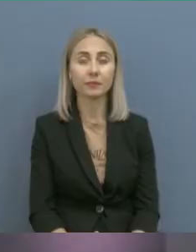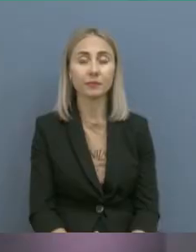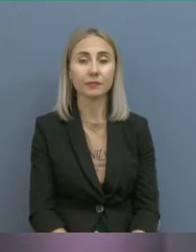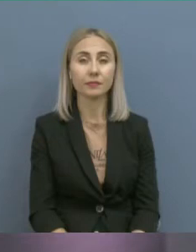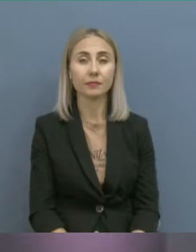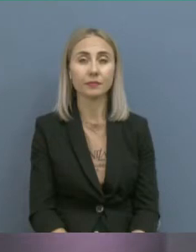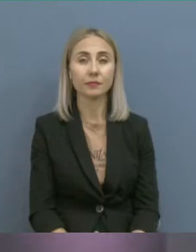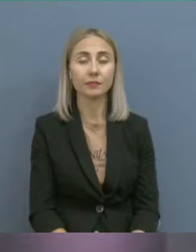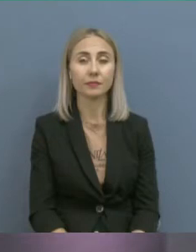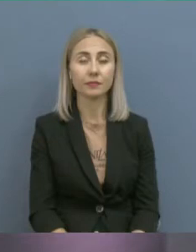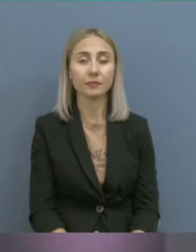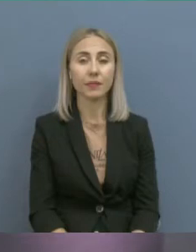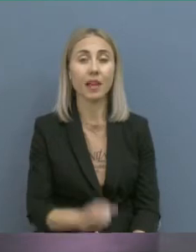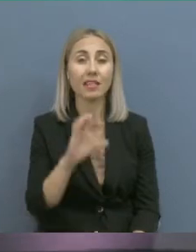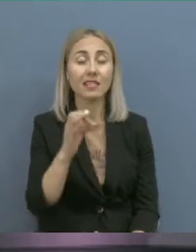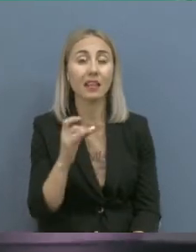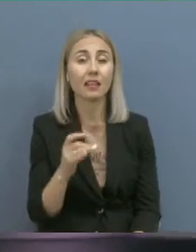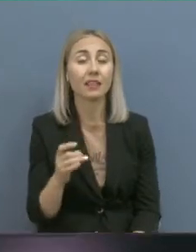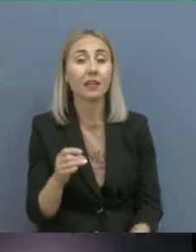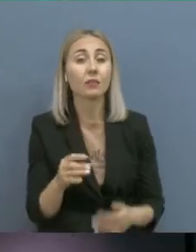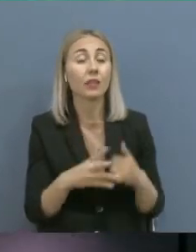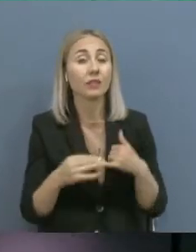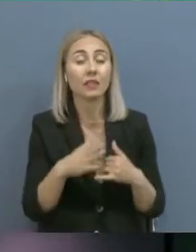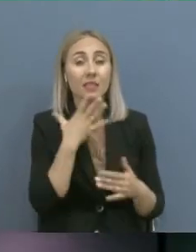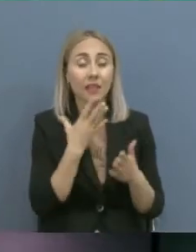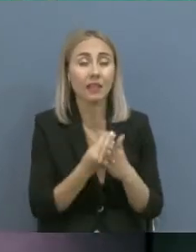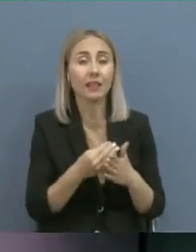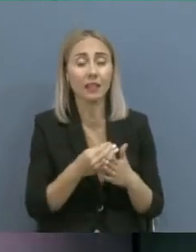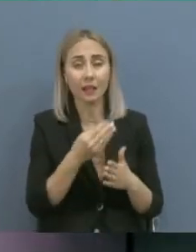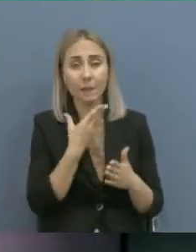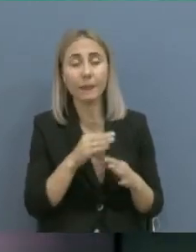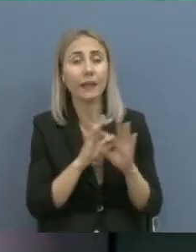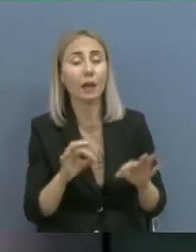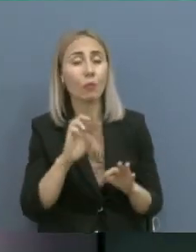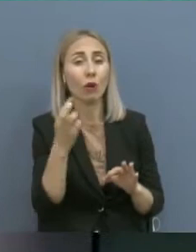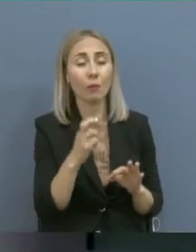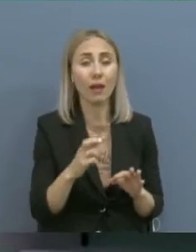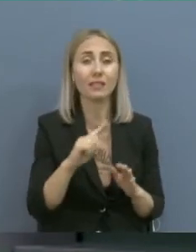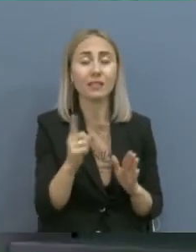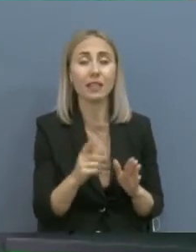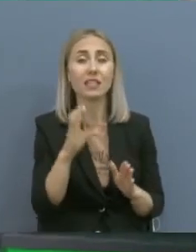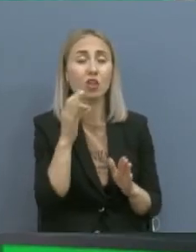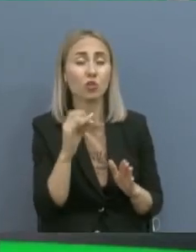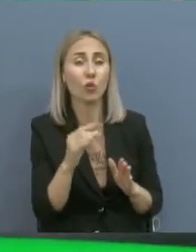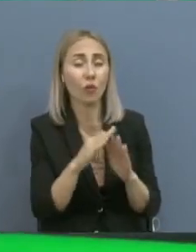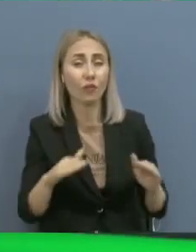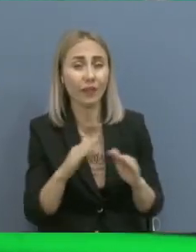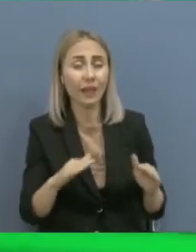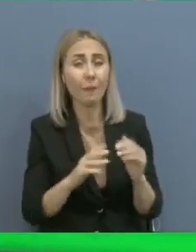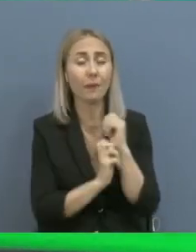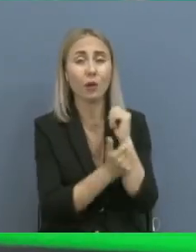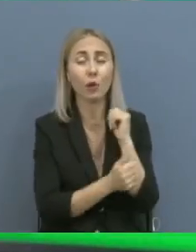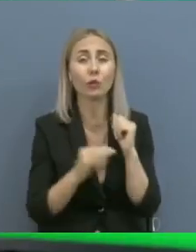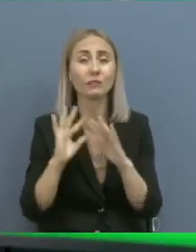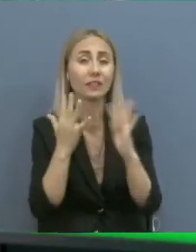Бурабай мен Зерендінің егізі саналатын сандықтау жері көк тіреген қарағайларымен, ақ балтырлы қайыңдарымен көз тартады. Осынау табиғи